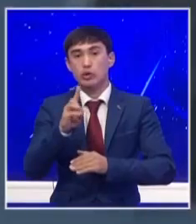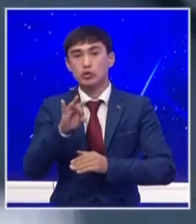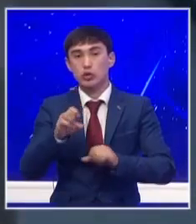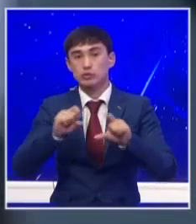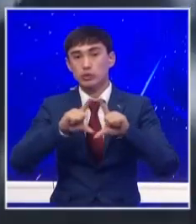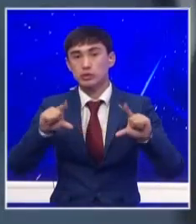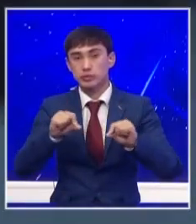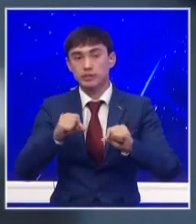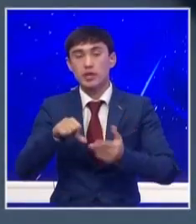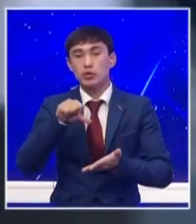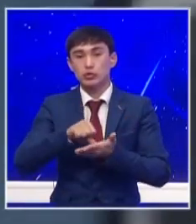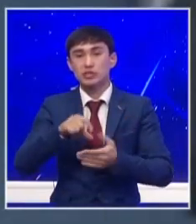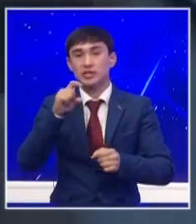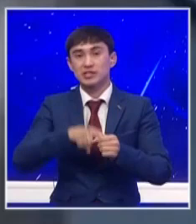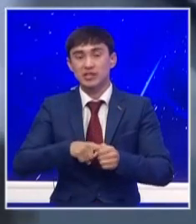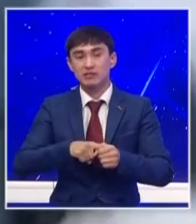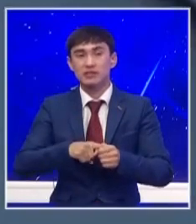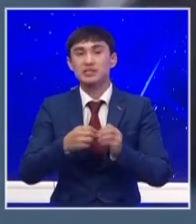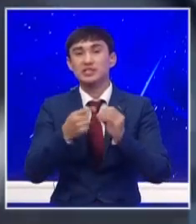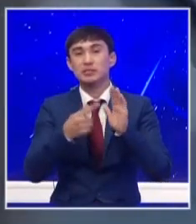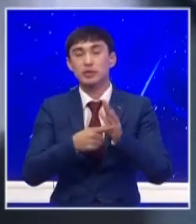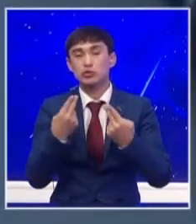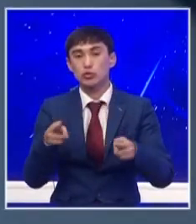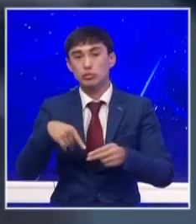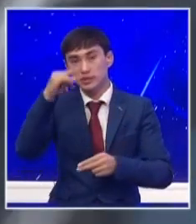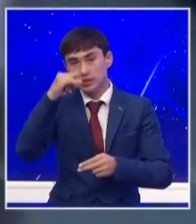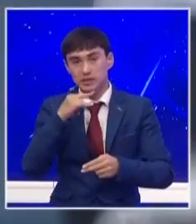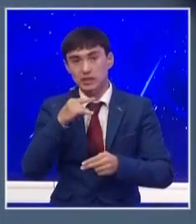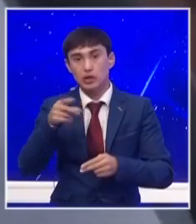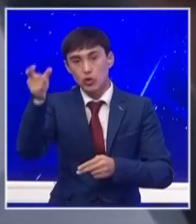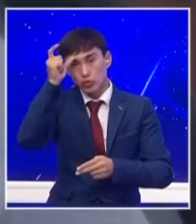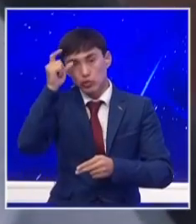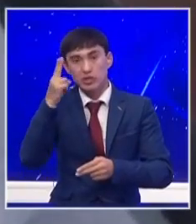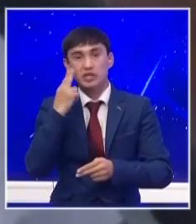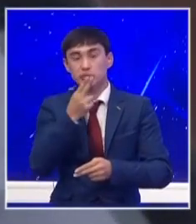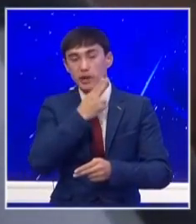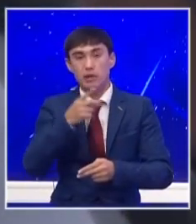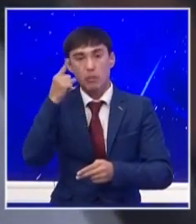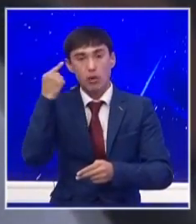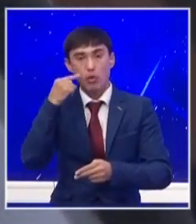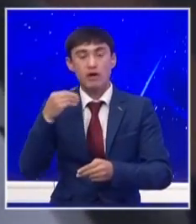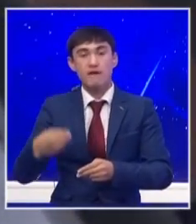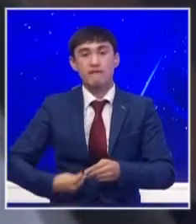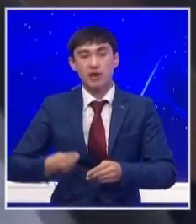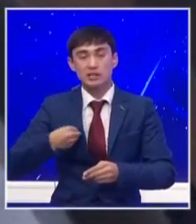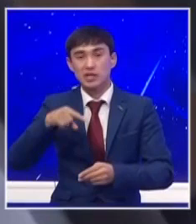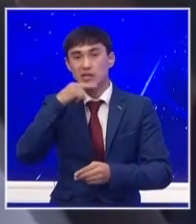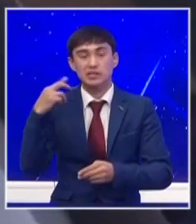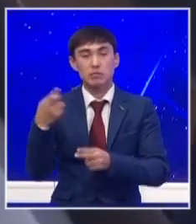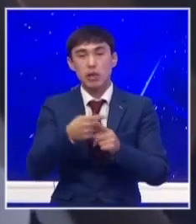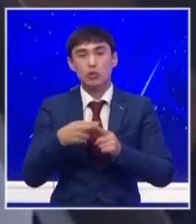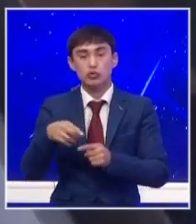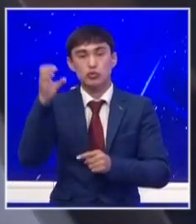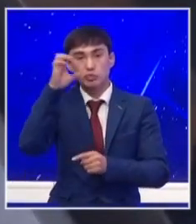сегодня для участия в первенстве зарегистрировались 17 клубов из Казахстана Турции Испании Монголии Франции России белорусси